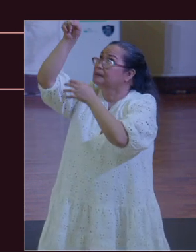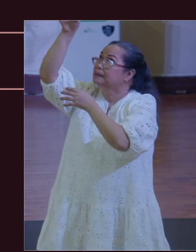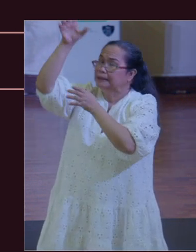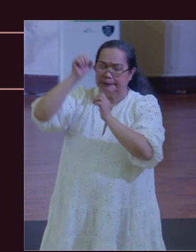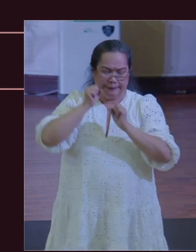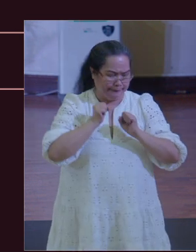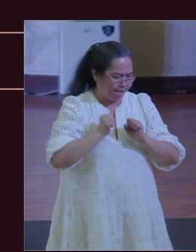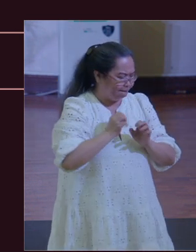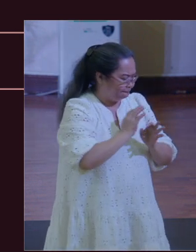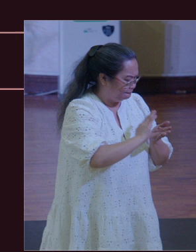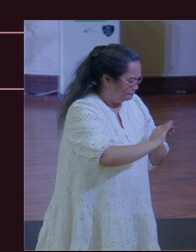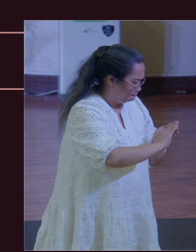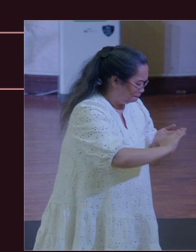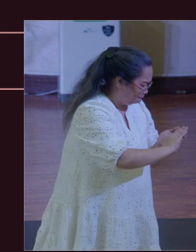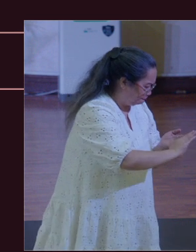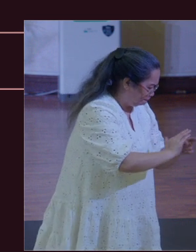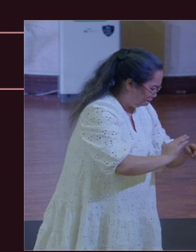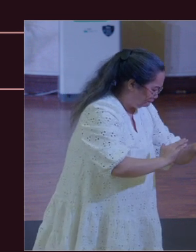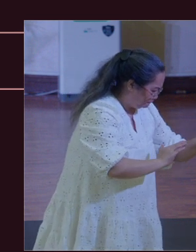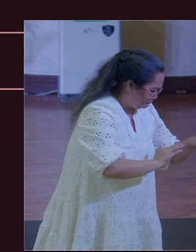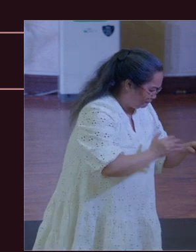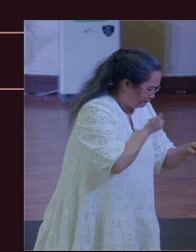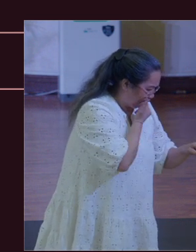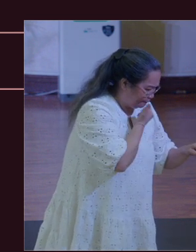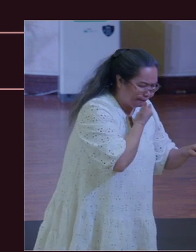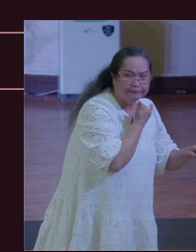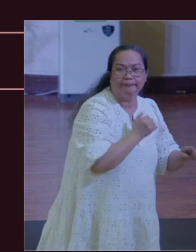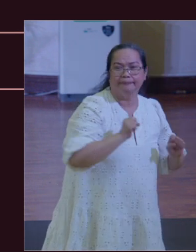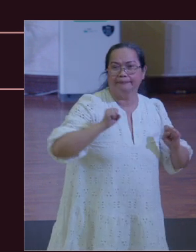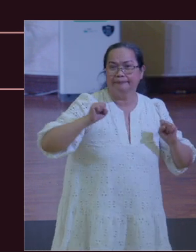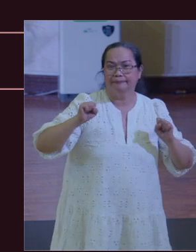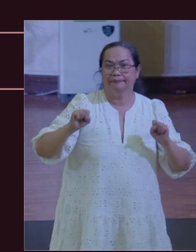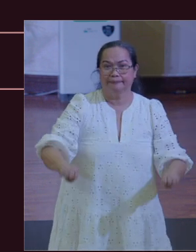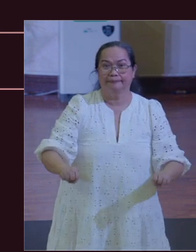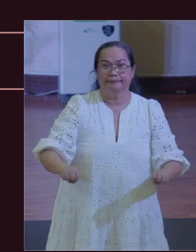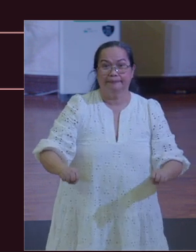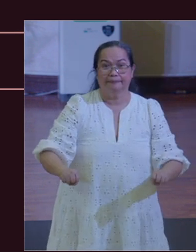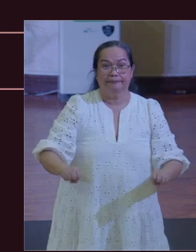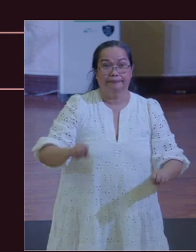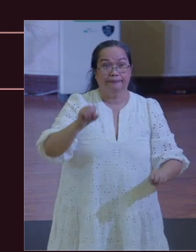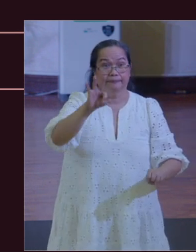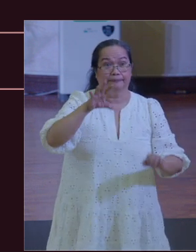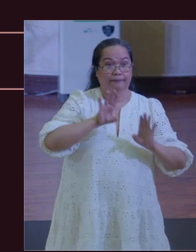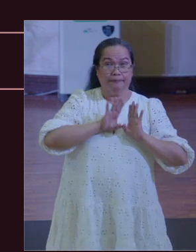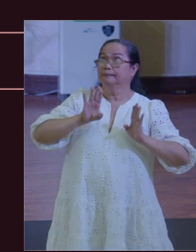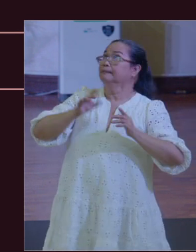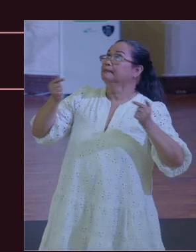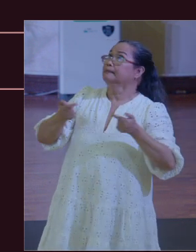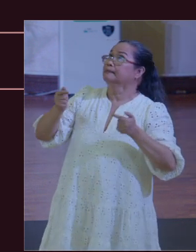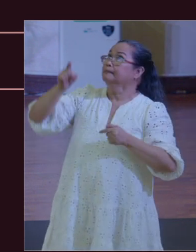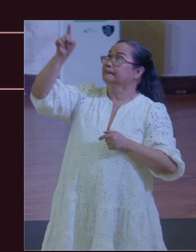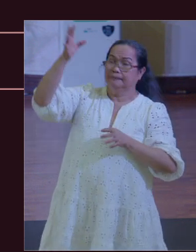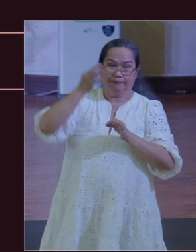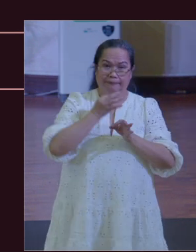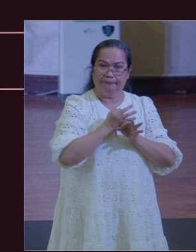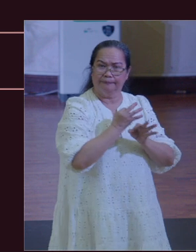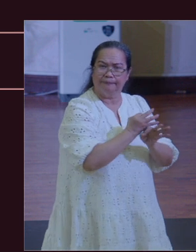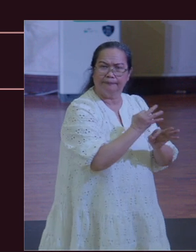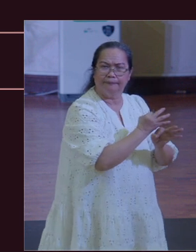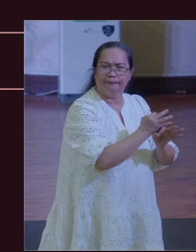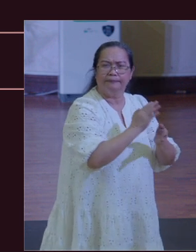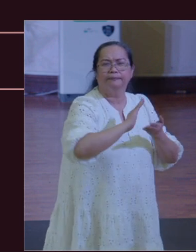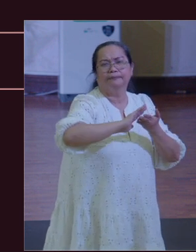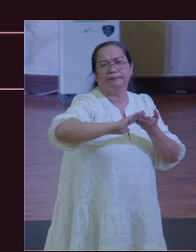us and to cleanse us from all our unrighteousness. So, kung ihayag natin ang ating kasalanan, siya'y tapat at makapangyarihan,